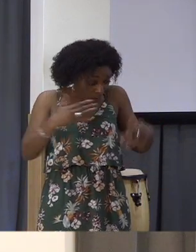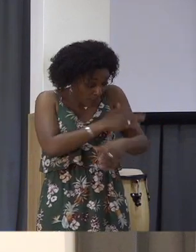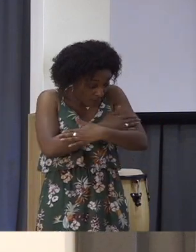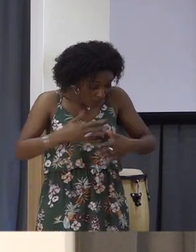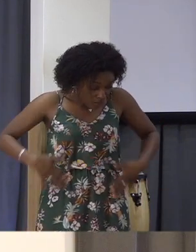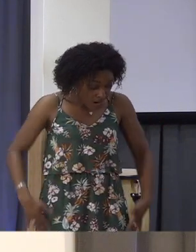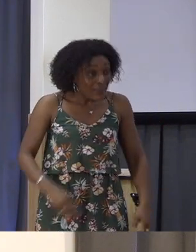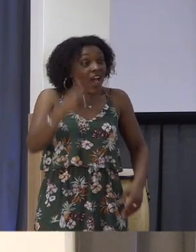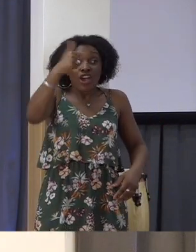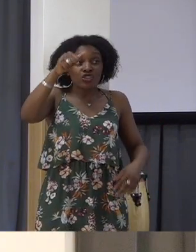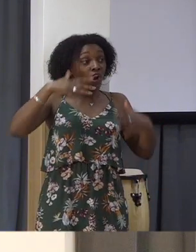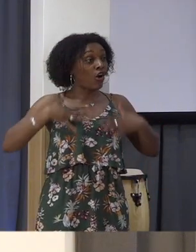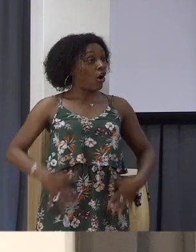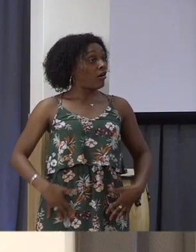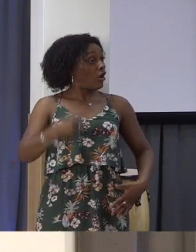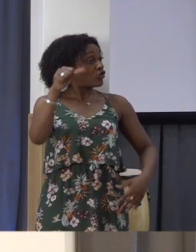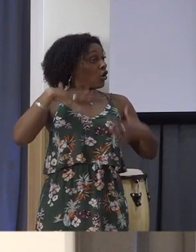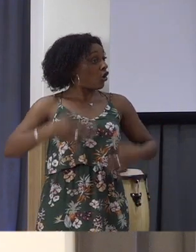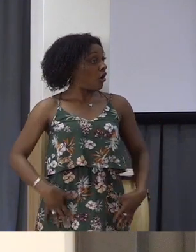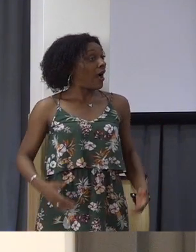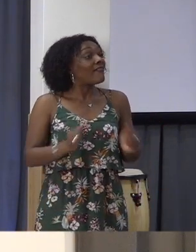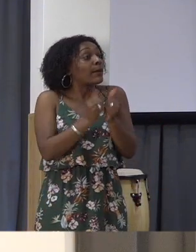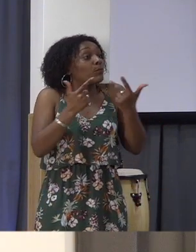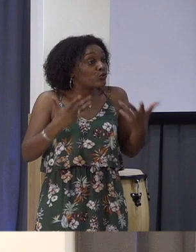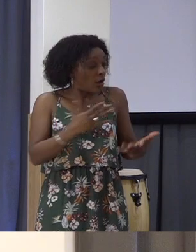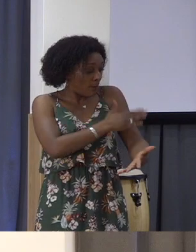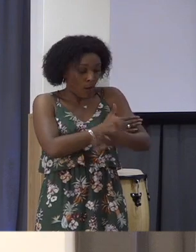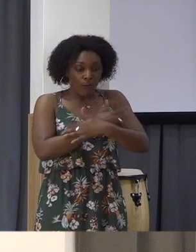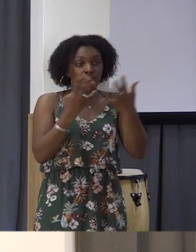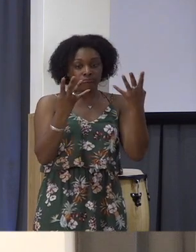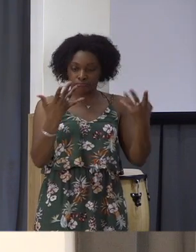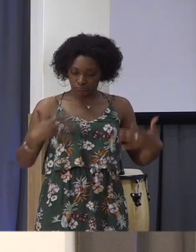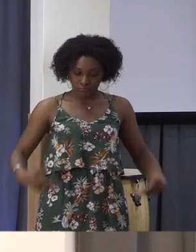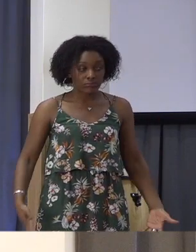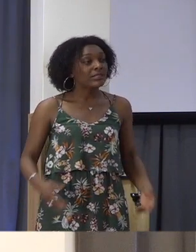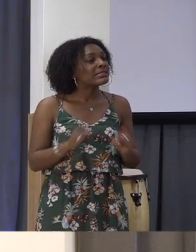forment qu'un seul corps, ainsi en est-il de Christ.